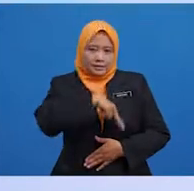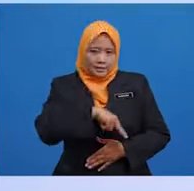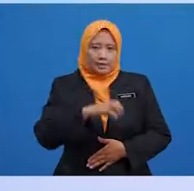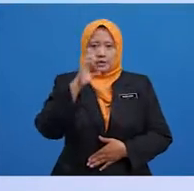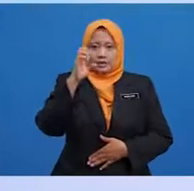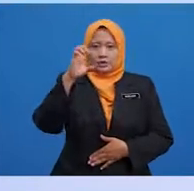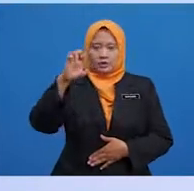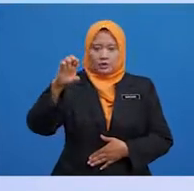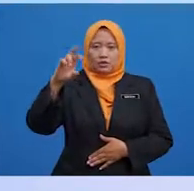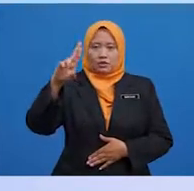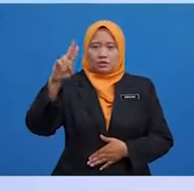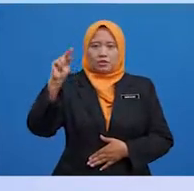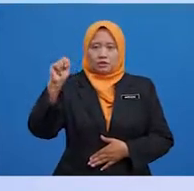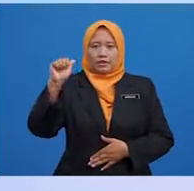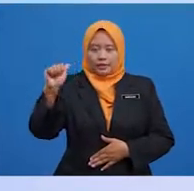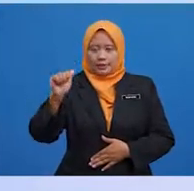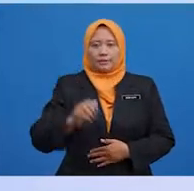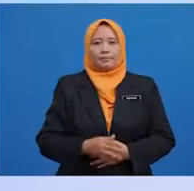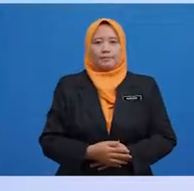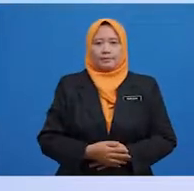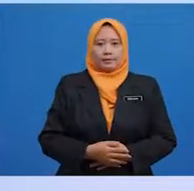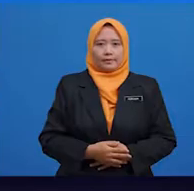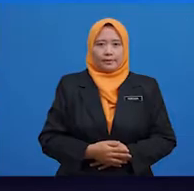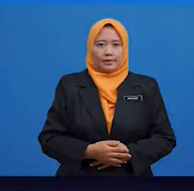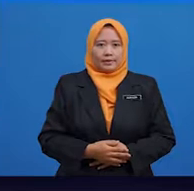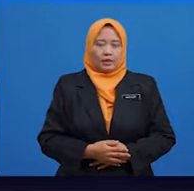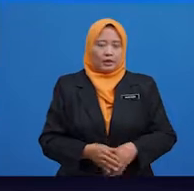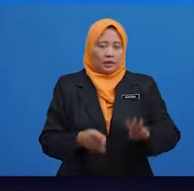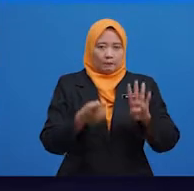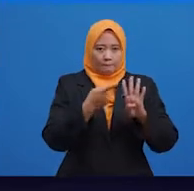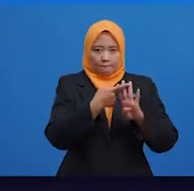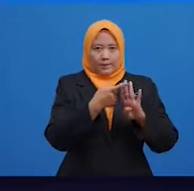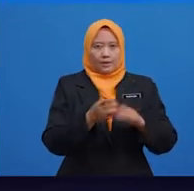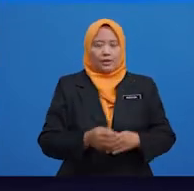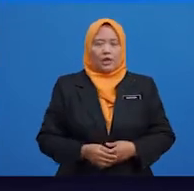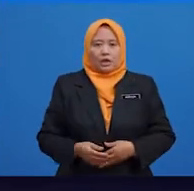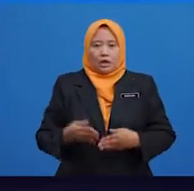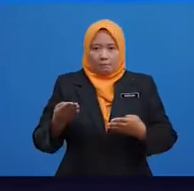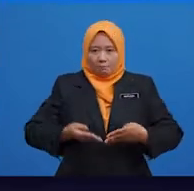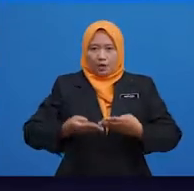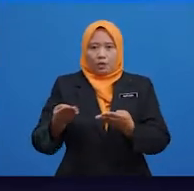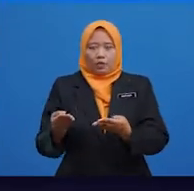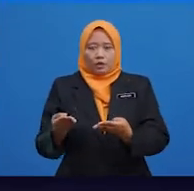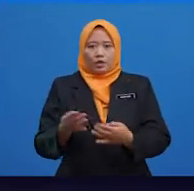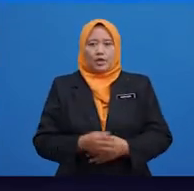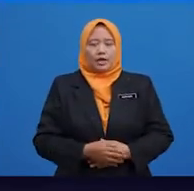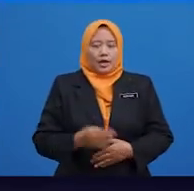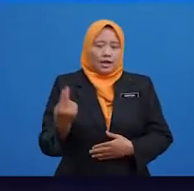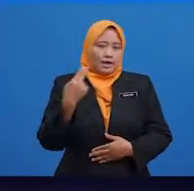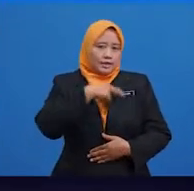kecil ke hati dan kemudian ke tisu. 4. Mengangkut hasil metabolisme